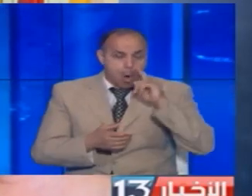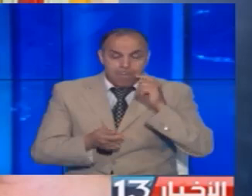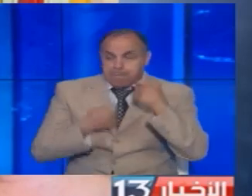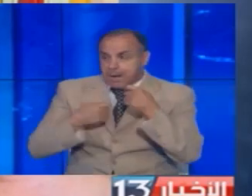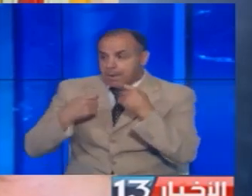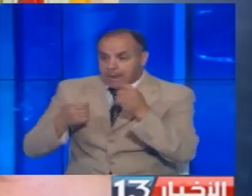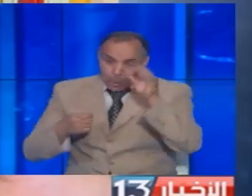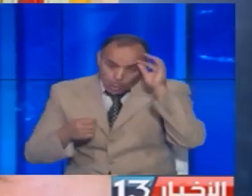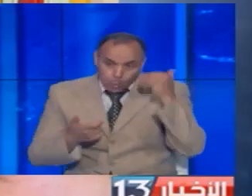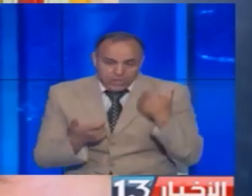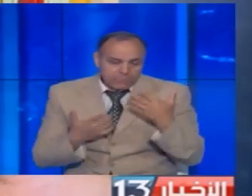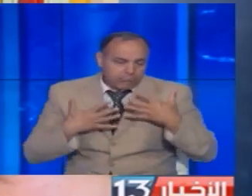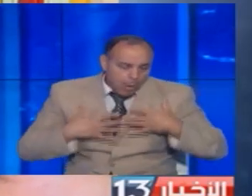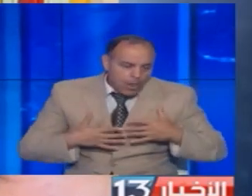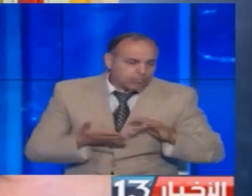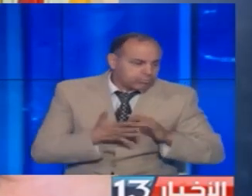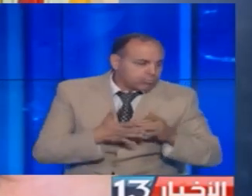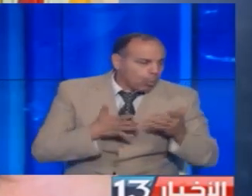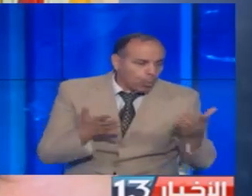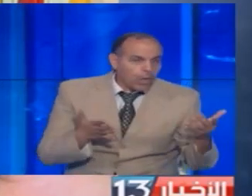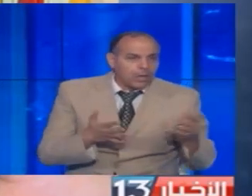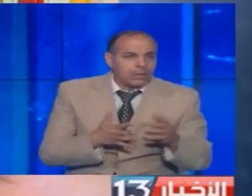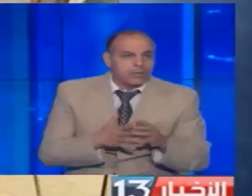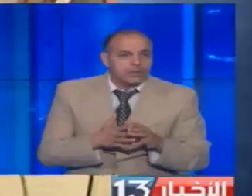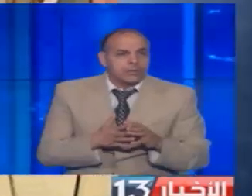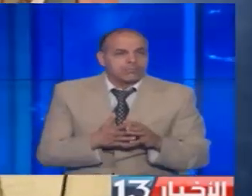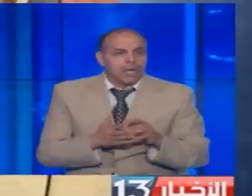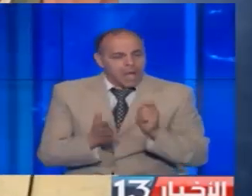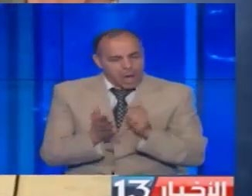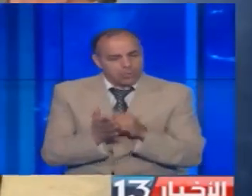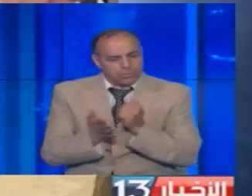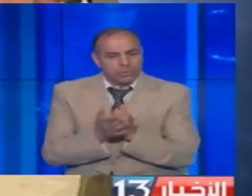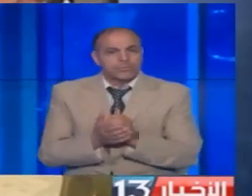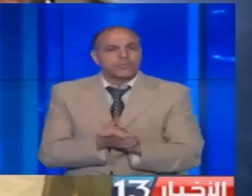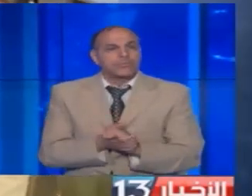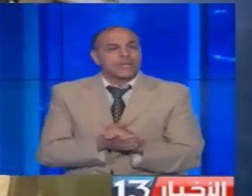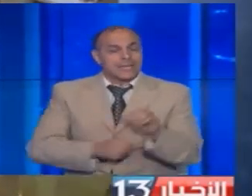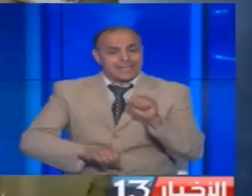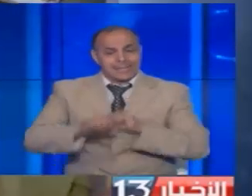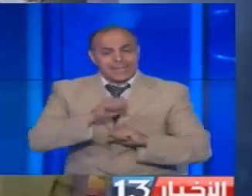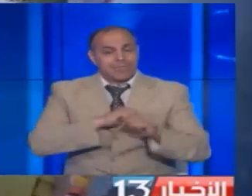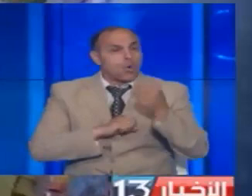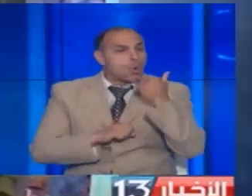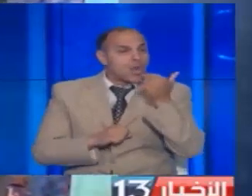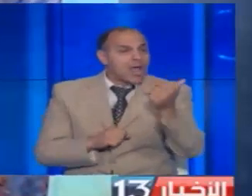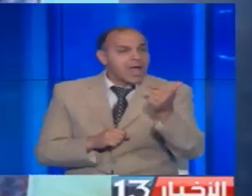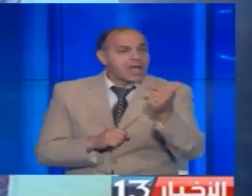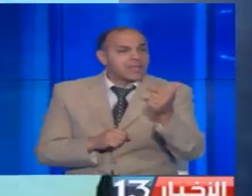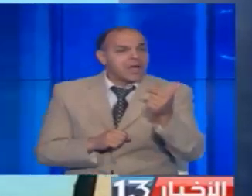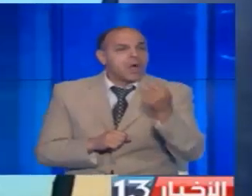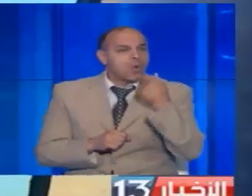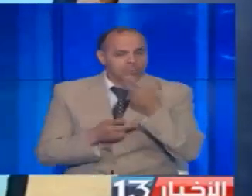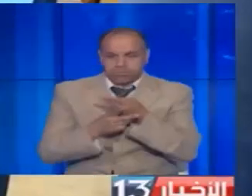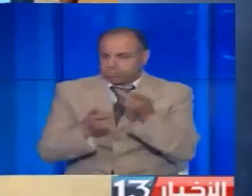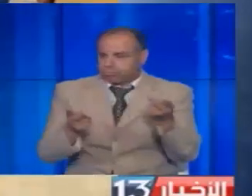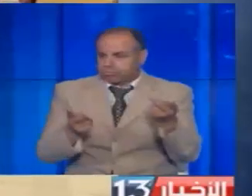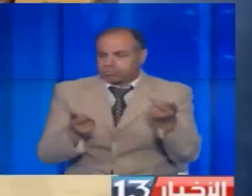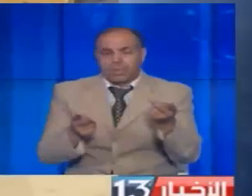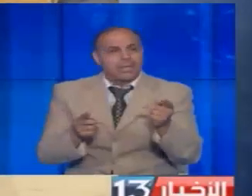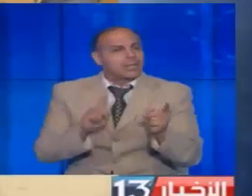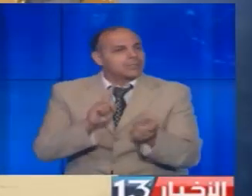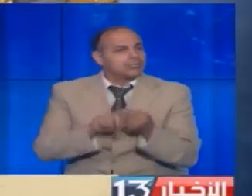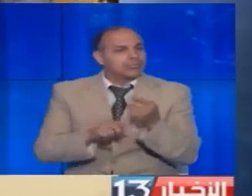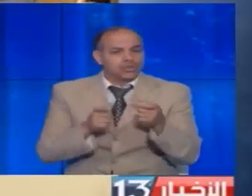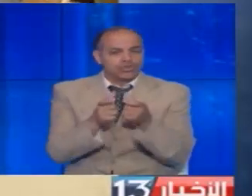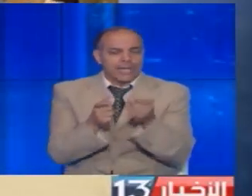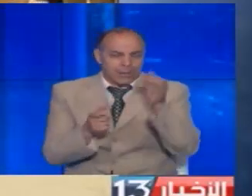زيكسبورتاسيون دي برودوي فيني، اي نو با معناها لي برودوي سوتريتي. تصدير المنتجات ذات القيمة المضافة يطرح بديلا عن تخصص